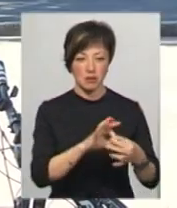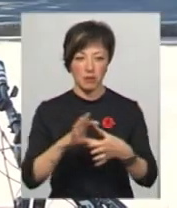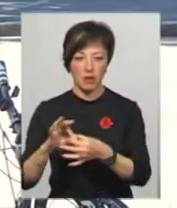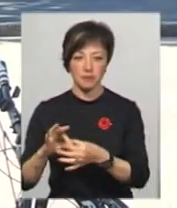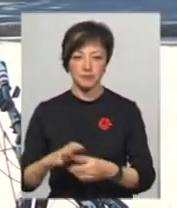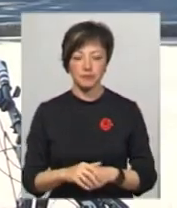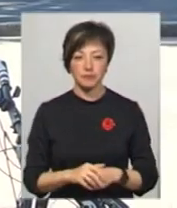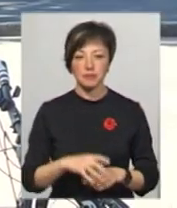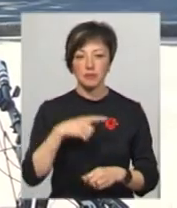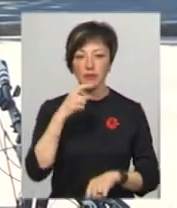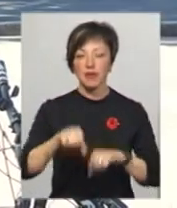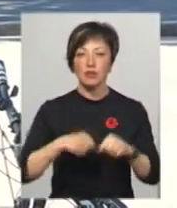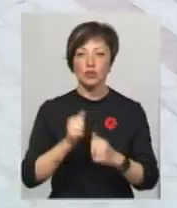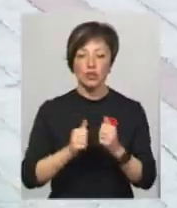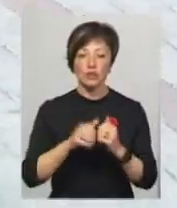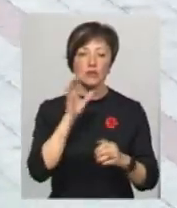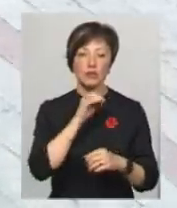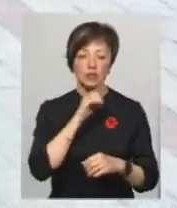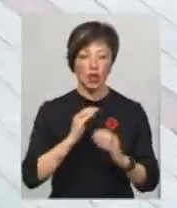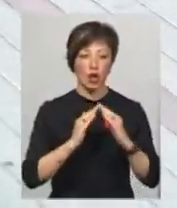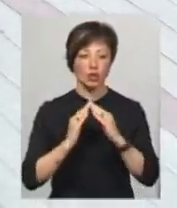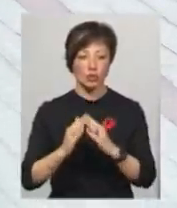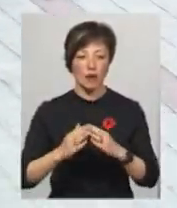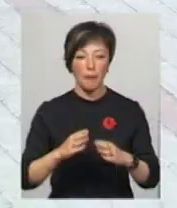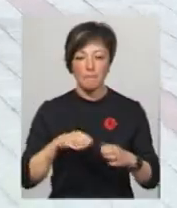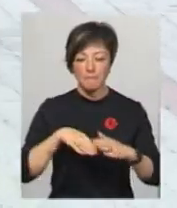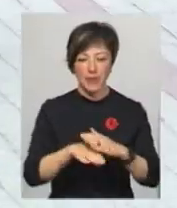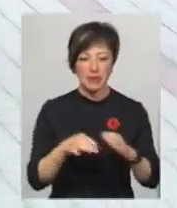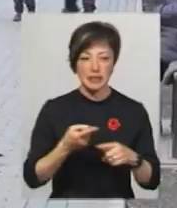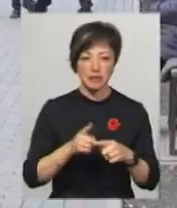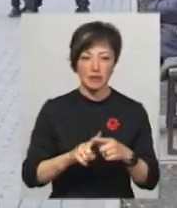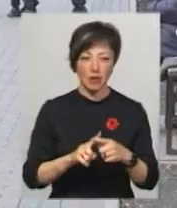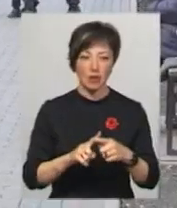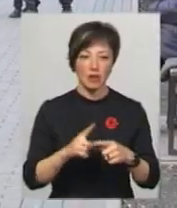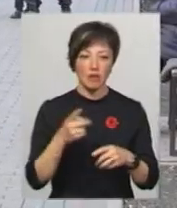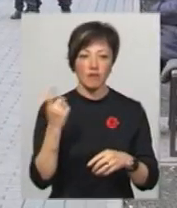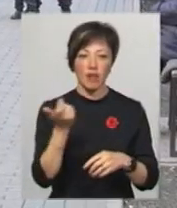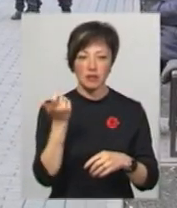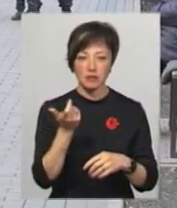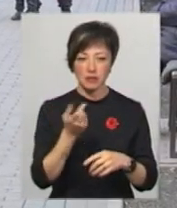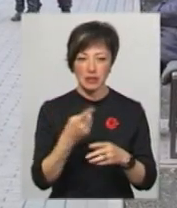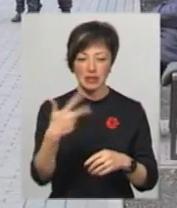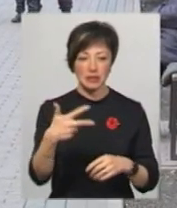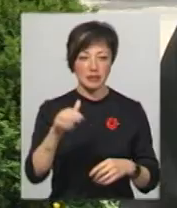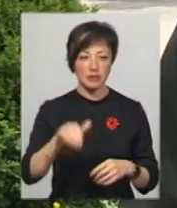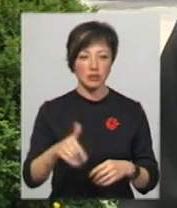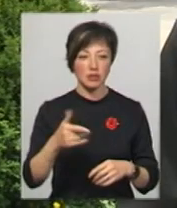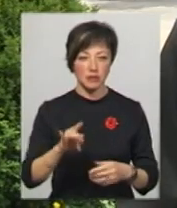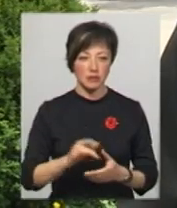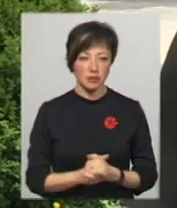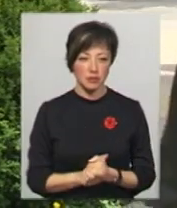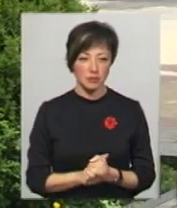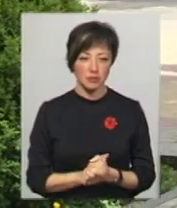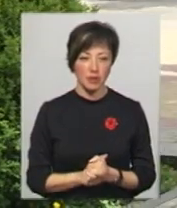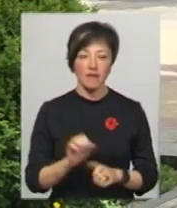словами Віталія Поліщука, велосипеди часто викрадають з гаражів, під'їздів та комор. Так трапилося і з власником двоколісного ціною у 30 тисяч гривень Андрієм